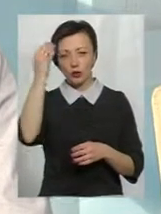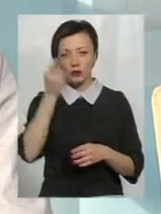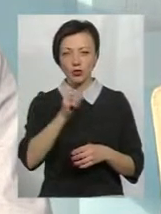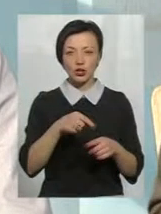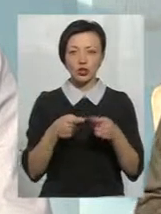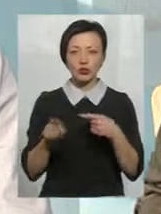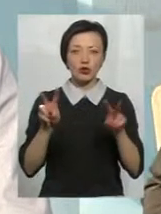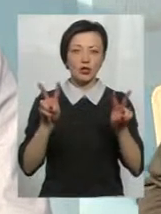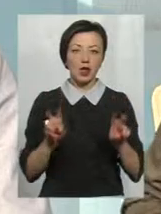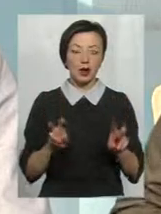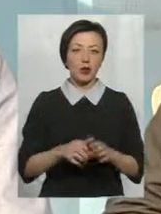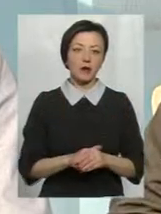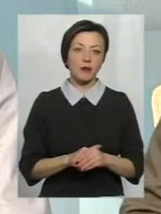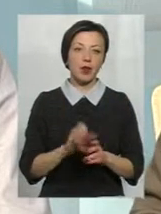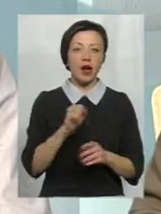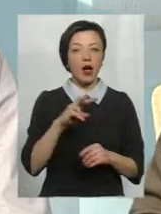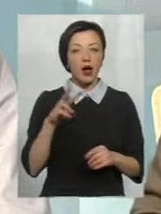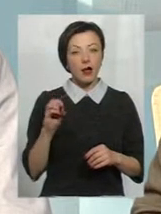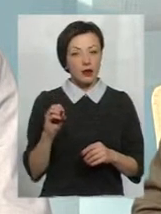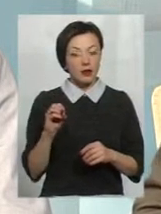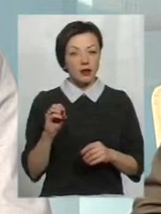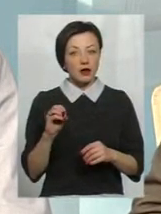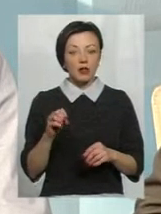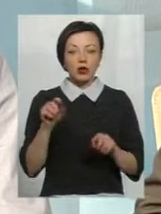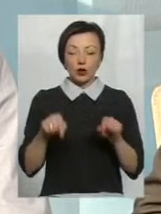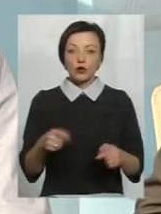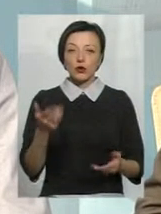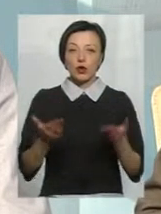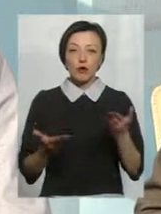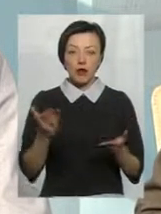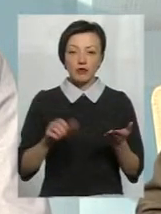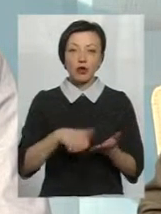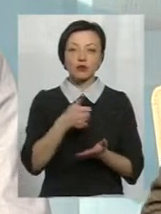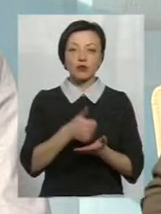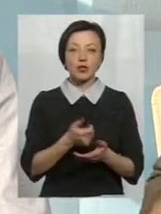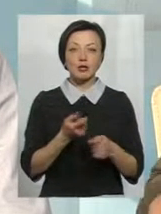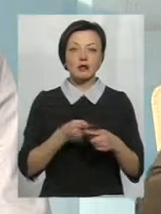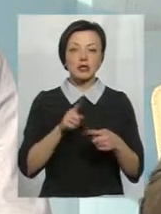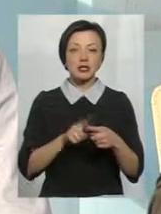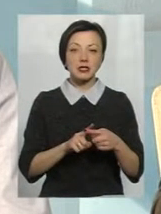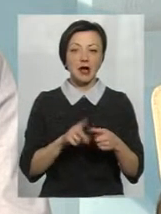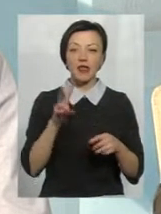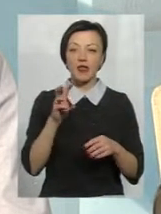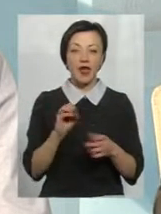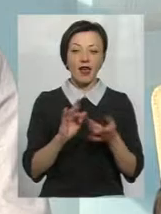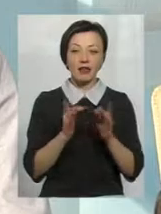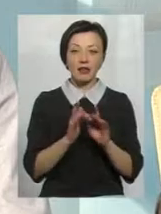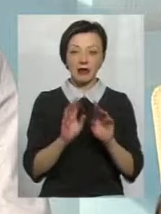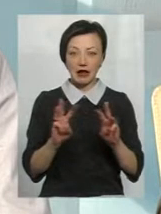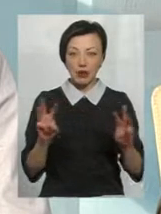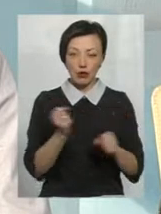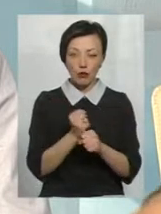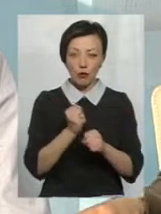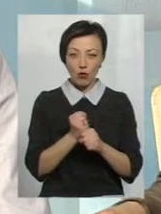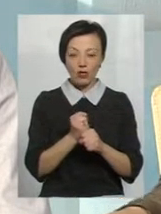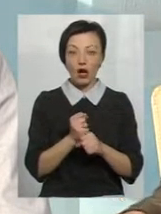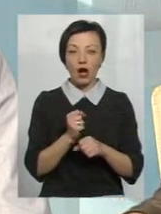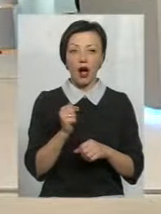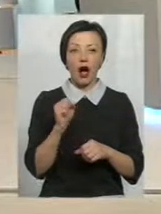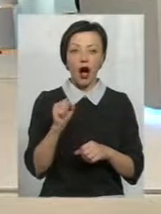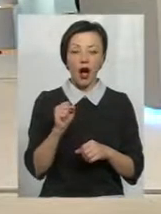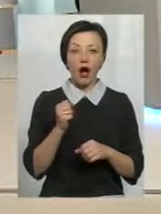чи іншої теми. Але тут, напевно, що буде основним, це не онлайн робота і кліки твої, а офлайн.